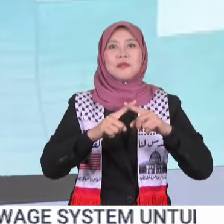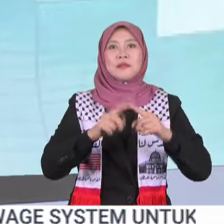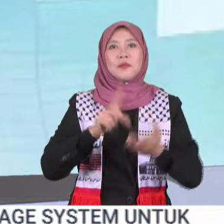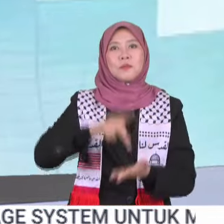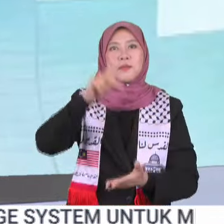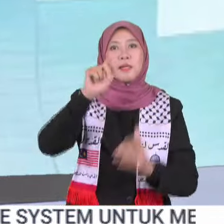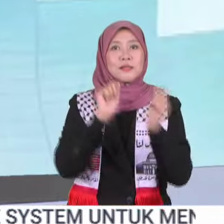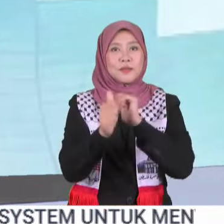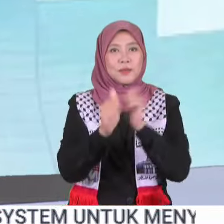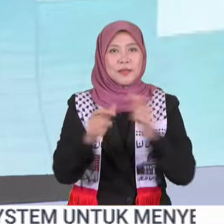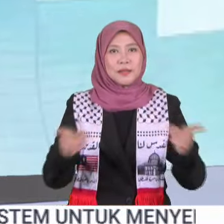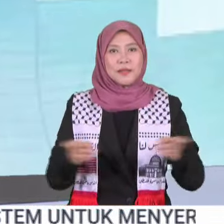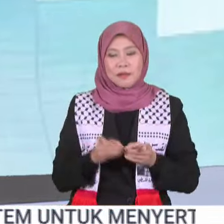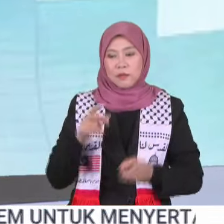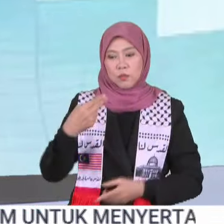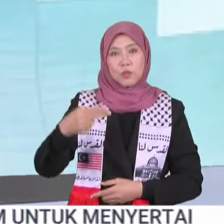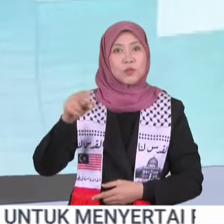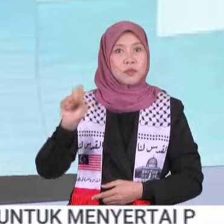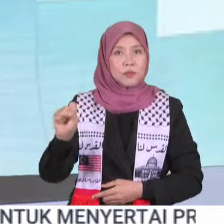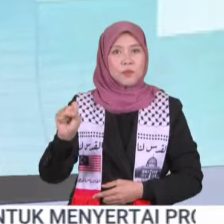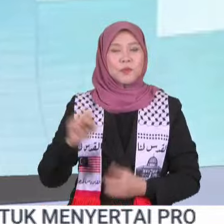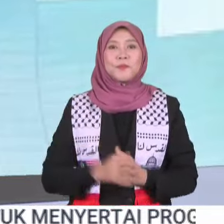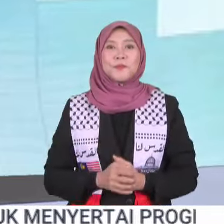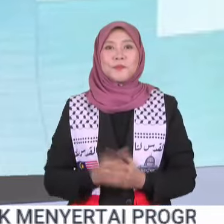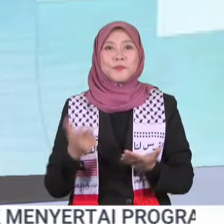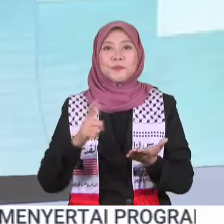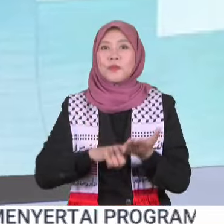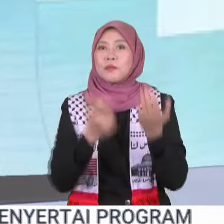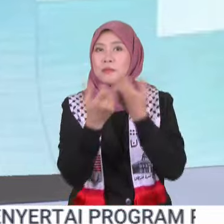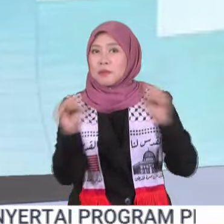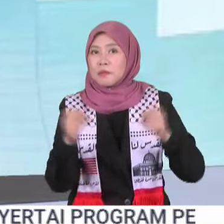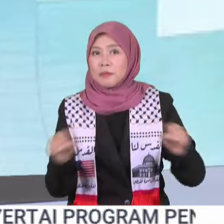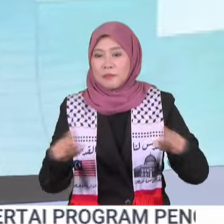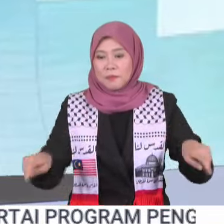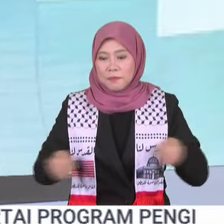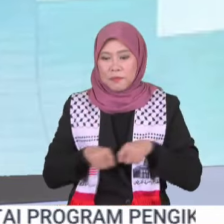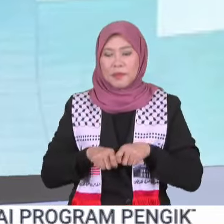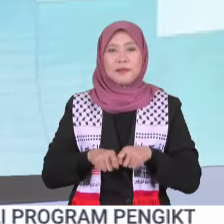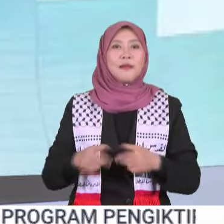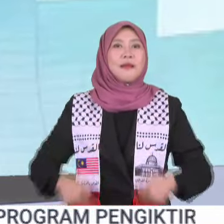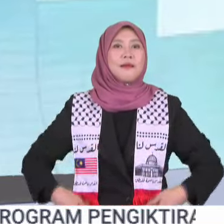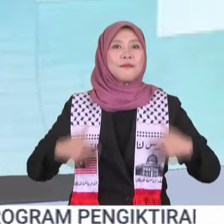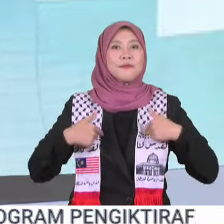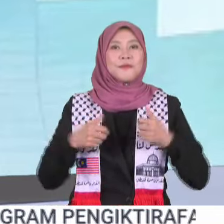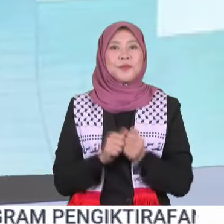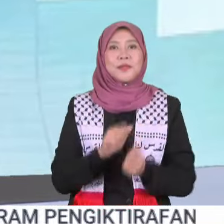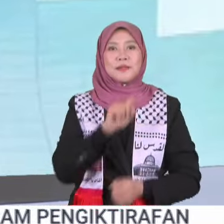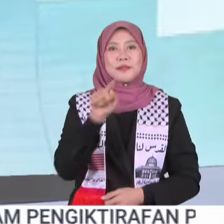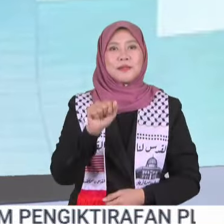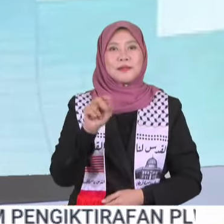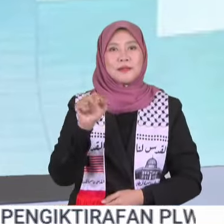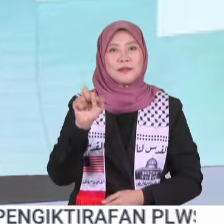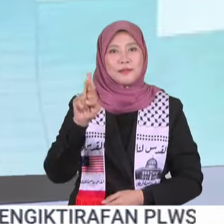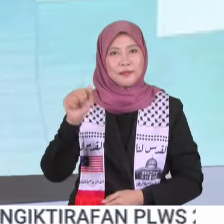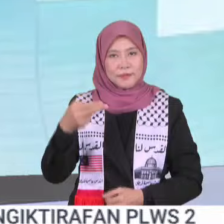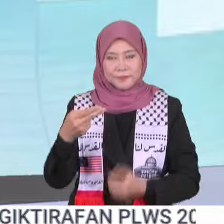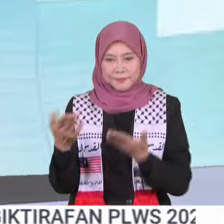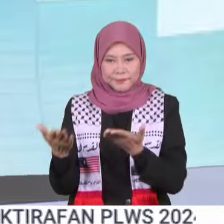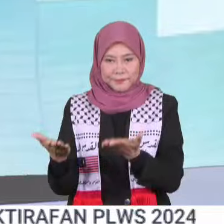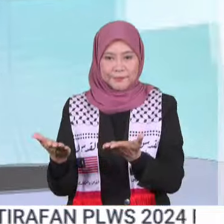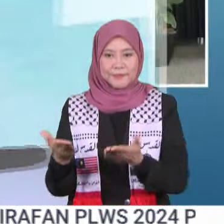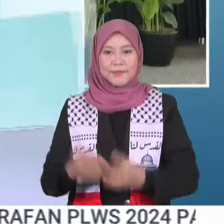dan Kompleks Sukan Daerah Hulu Selangor. Untuk perkembangan persiapan di lokasi langsung bersama Zanaria Zainal Abidin.